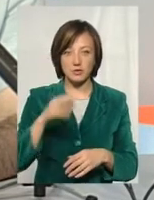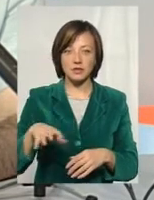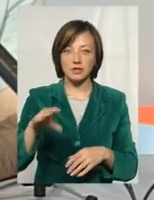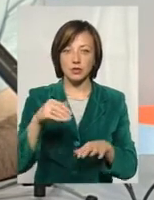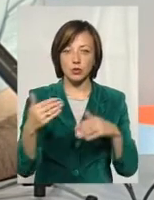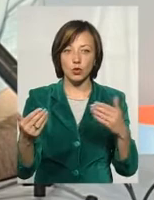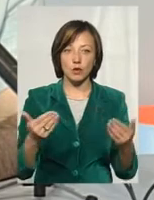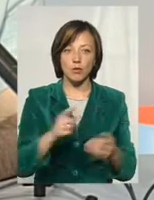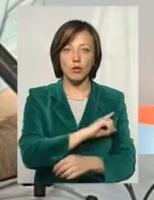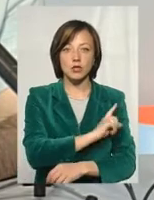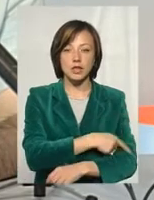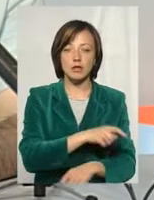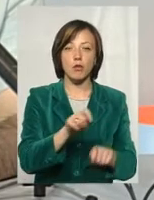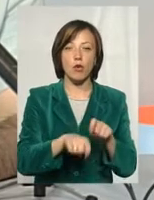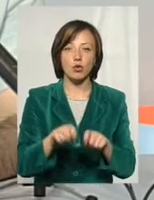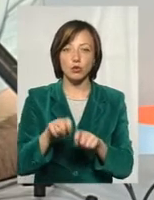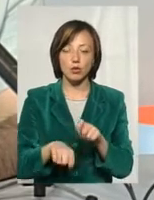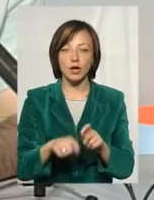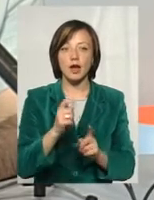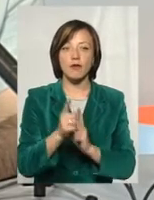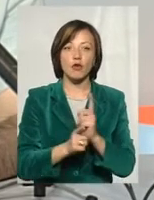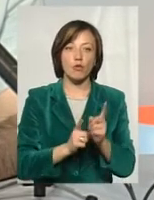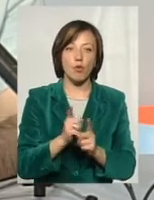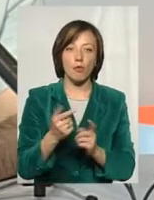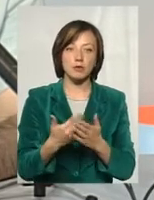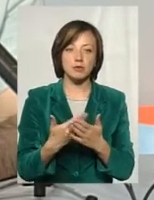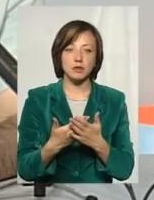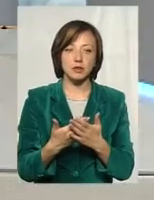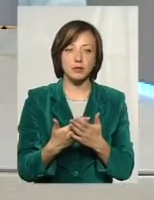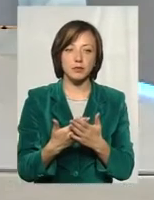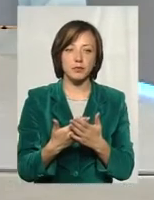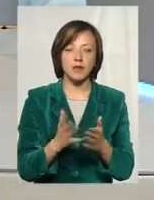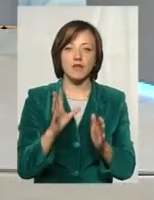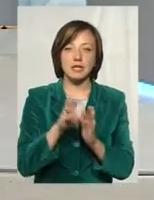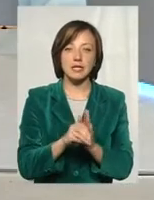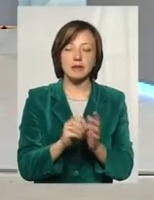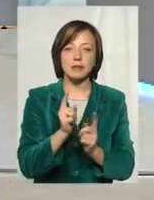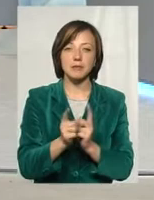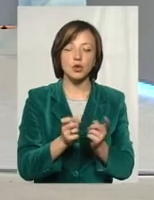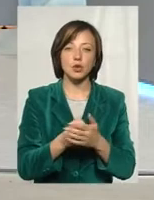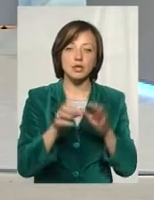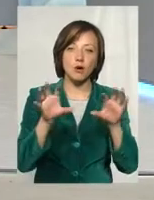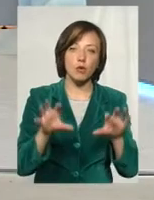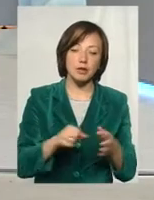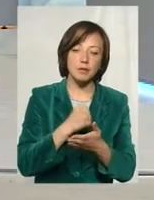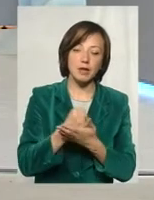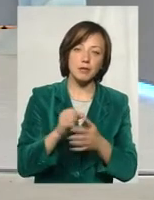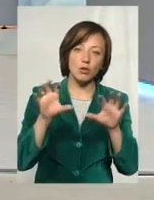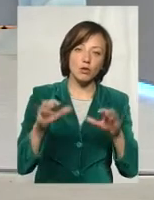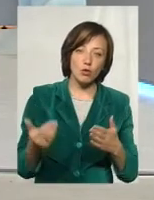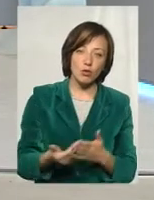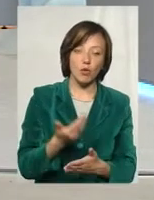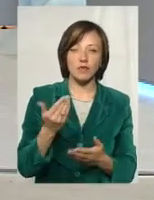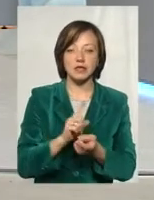сторін ми посилимо контроль, реформуємо, скажімо, внесемо нові зміни до законів, або приймемо закони, яким